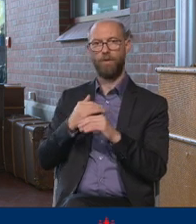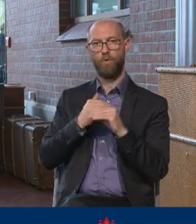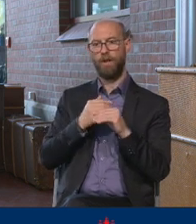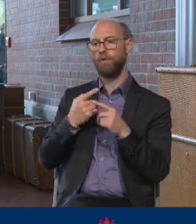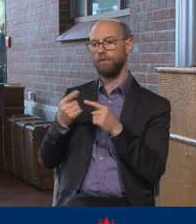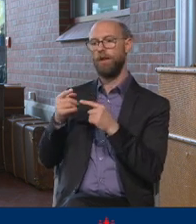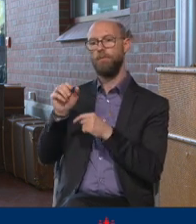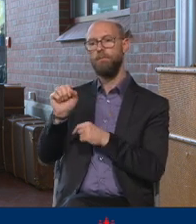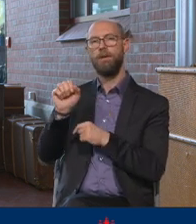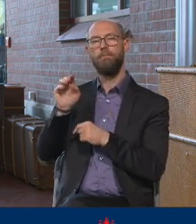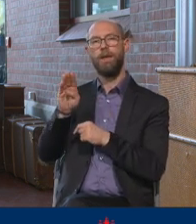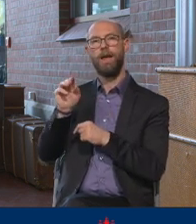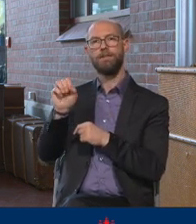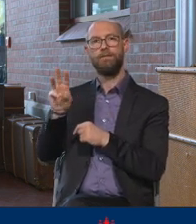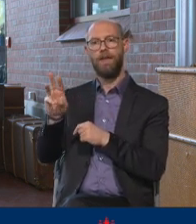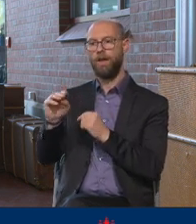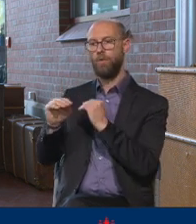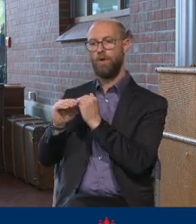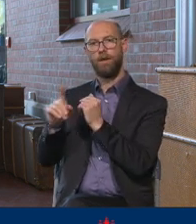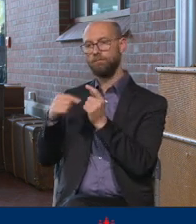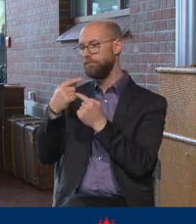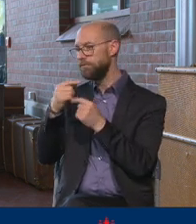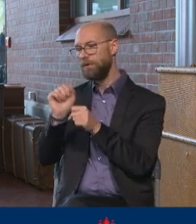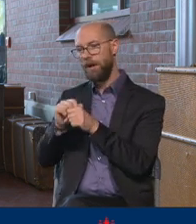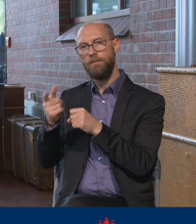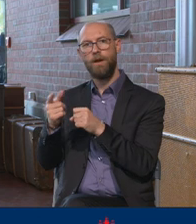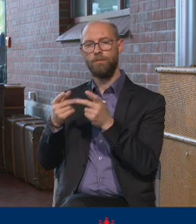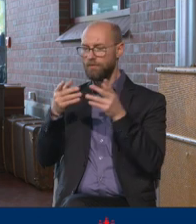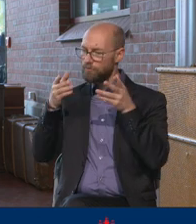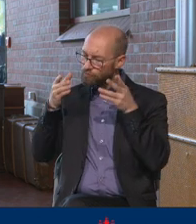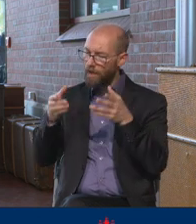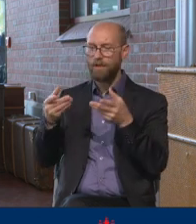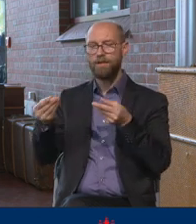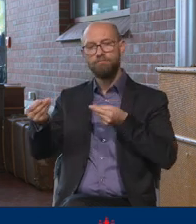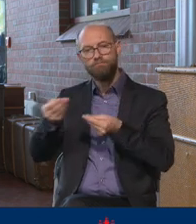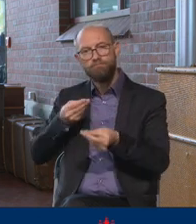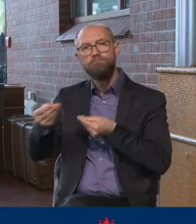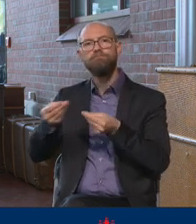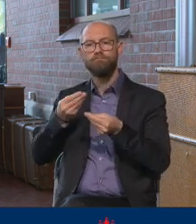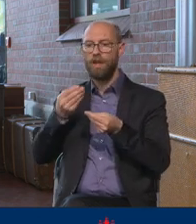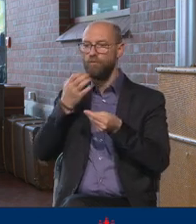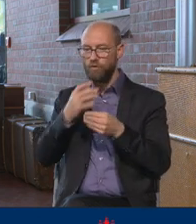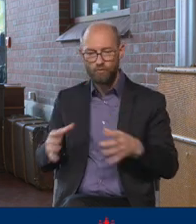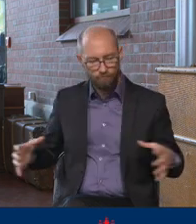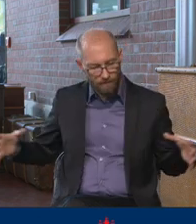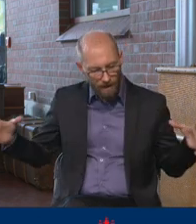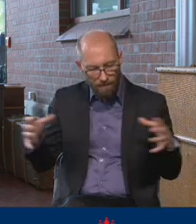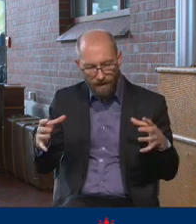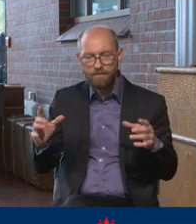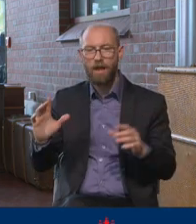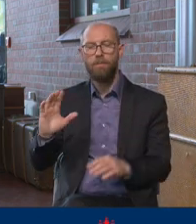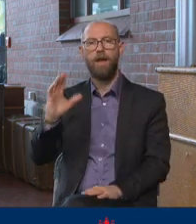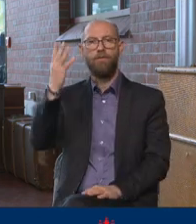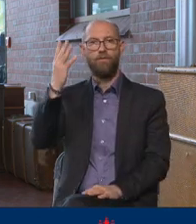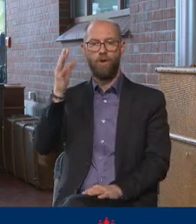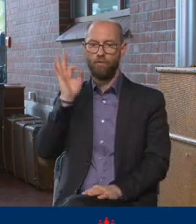intensiven öffentlichen dialogs weiterführen so dass wir einen gemeinsamen erfolg haben werden bei dem durchdenken